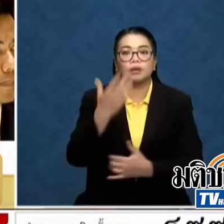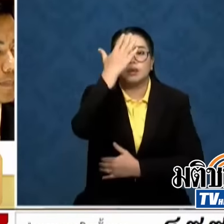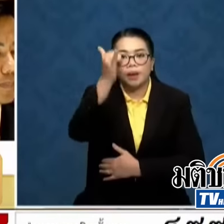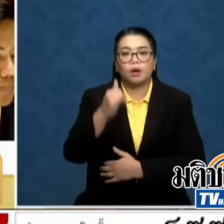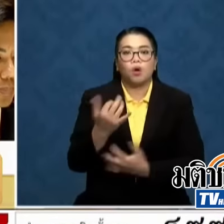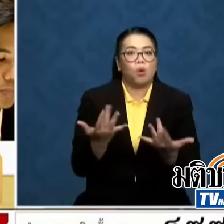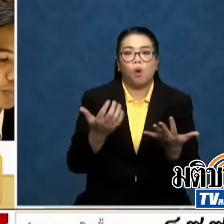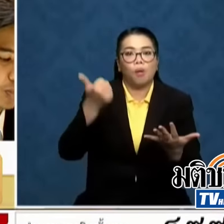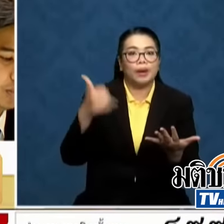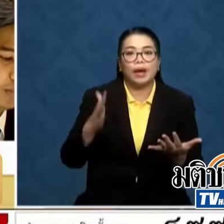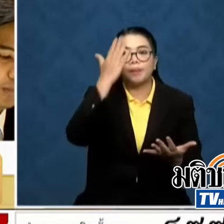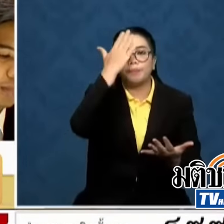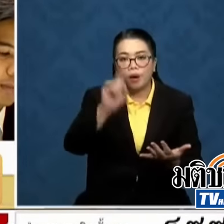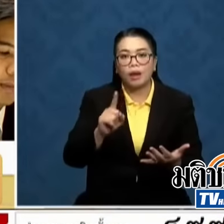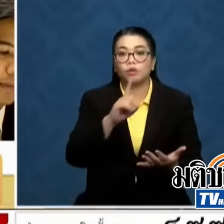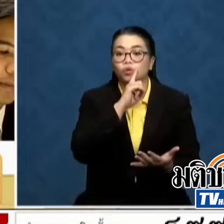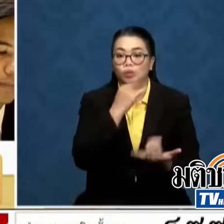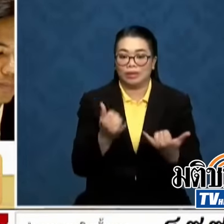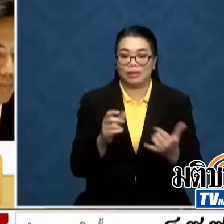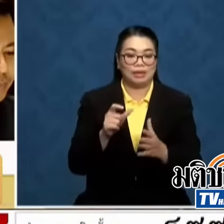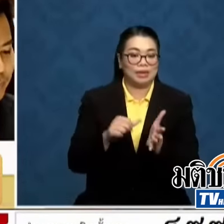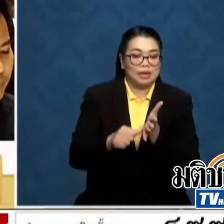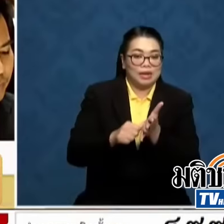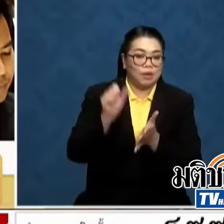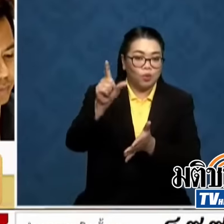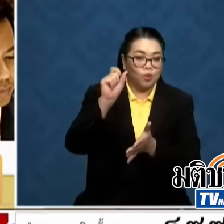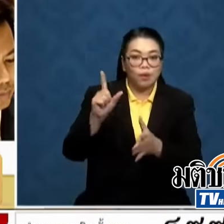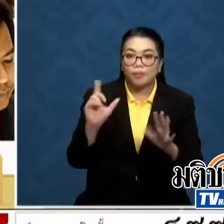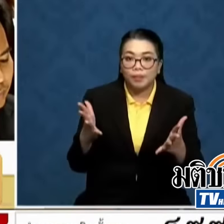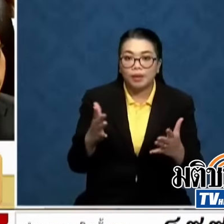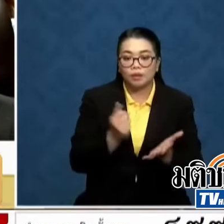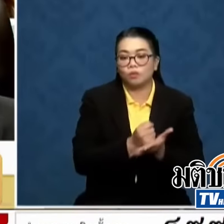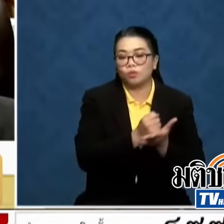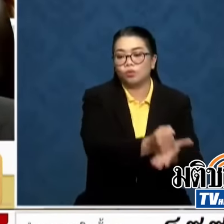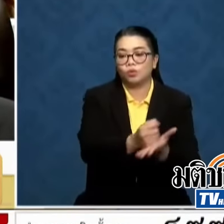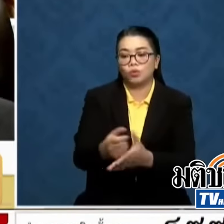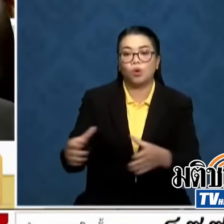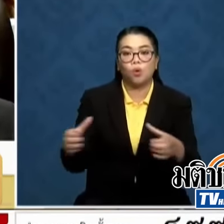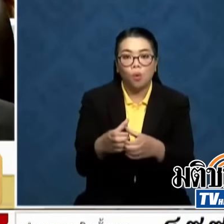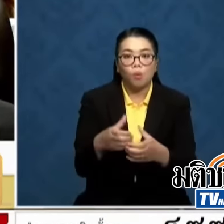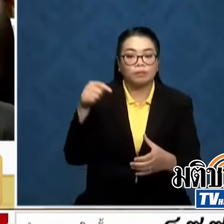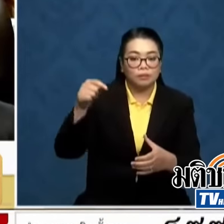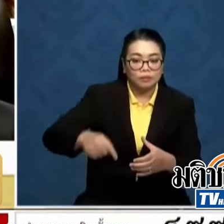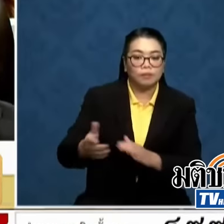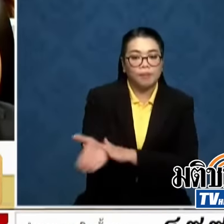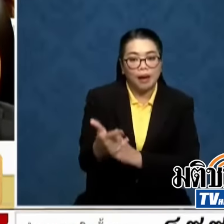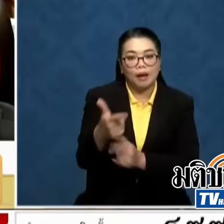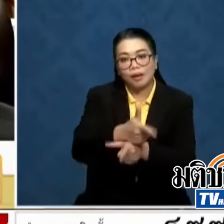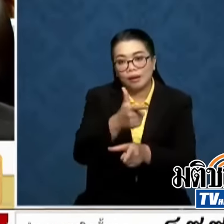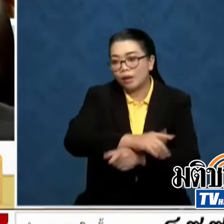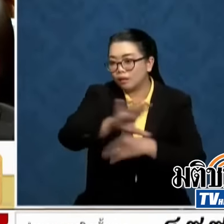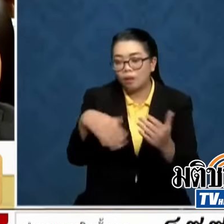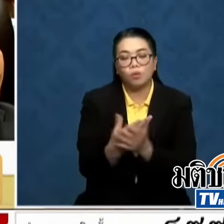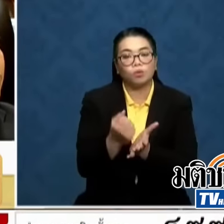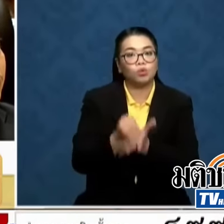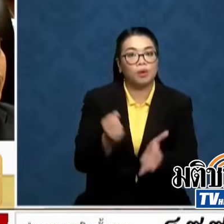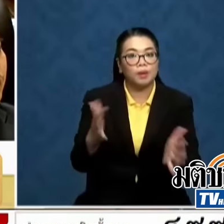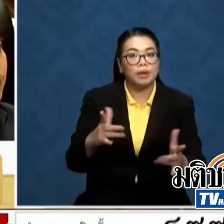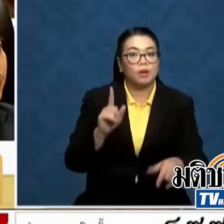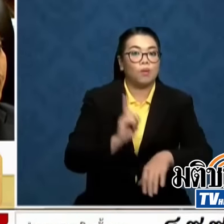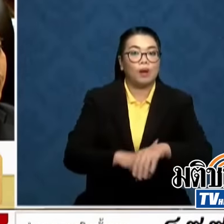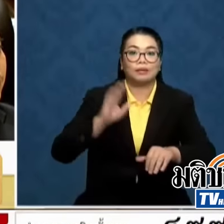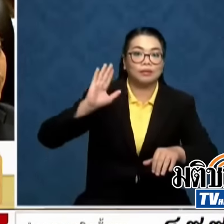ไมมันถึงรอไม่ได้ถ้าเกิดไม่เร่งอนุมัติงบประมาณมาช่วยเหลือเกษตรกรมาเยียวยาเกษตรกรอย่างที่ท่านส.ส.ณัฐพงษ์ว่